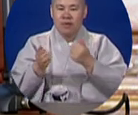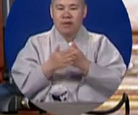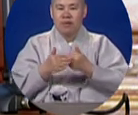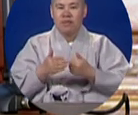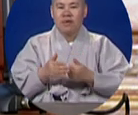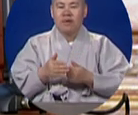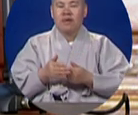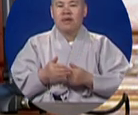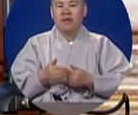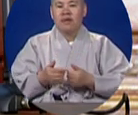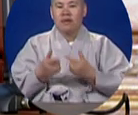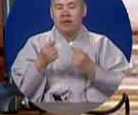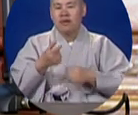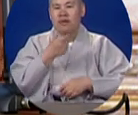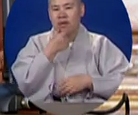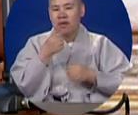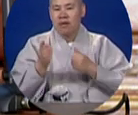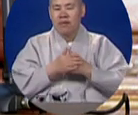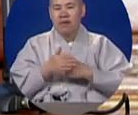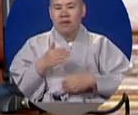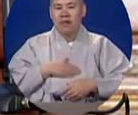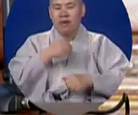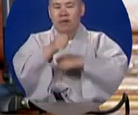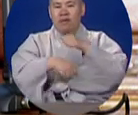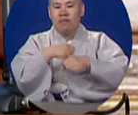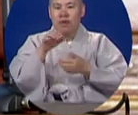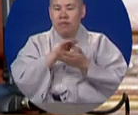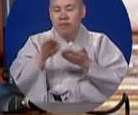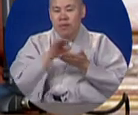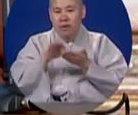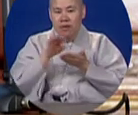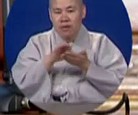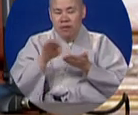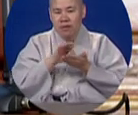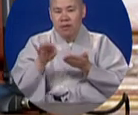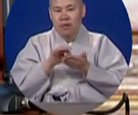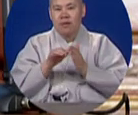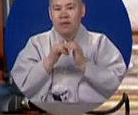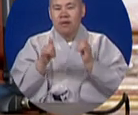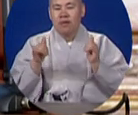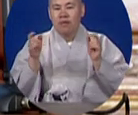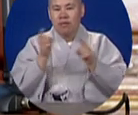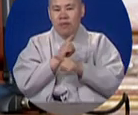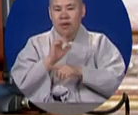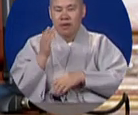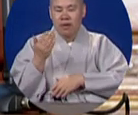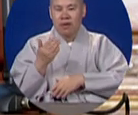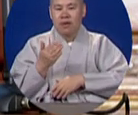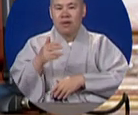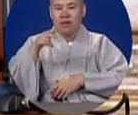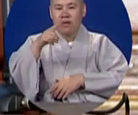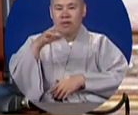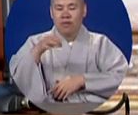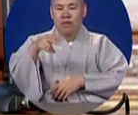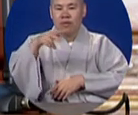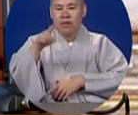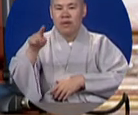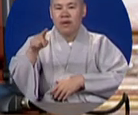싫어가지고 자기는 그냥 펑펑 쓰는 사람으로 됐어요 이런 게 이숙이에요 그래서 이런 종자식인데